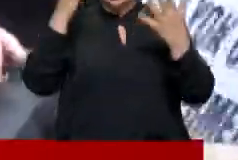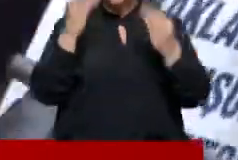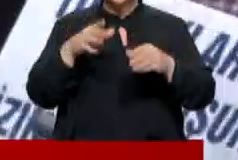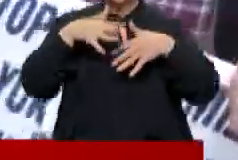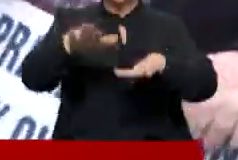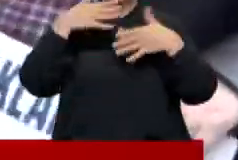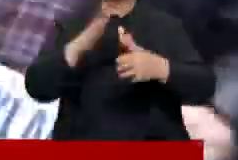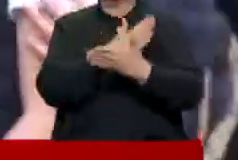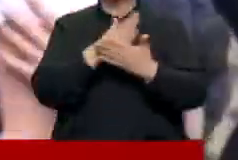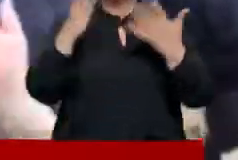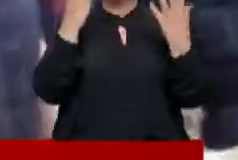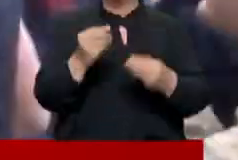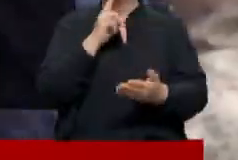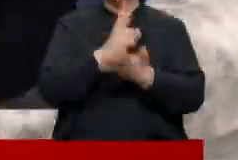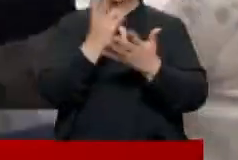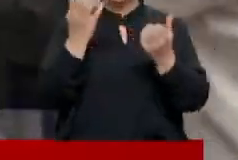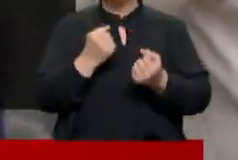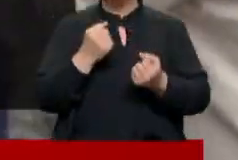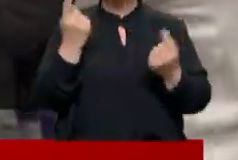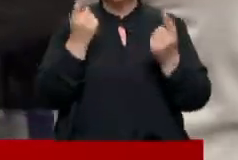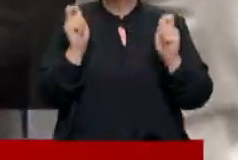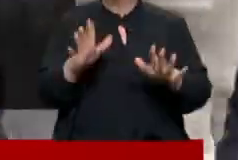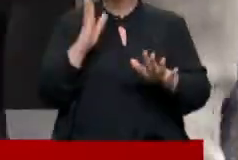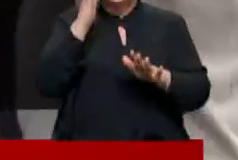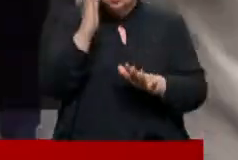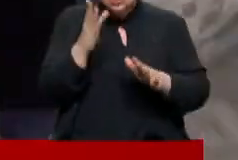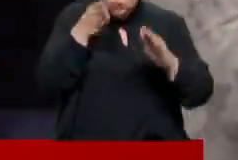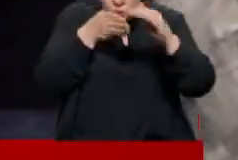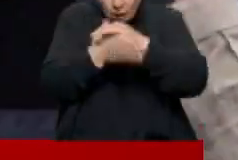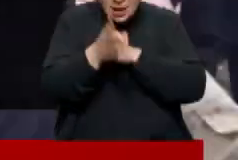kadar eylemlerini sürdürme kararı aldı.